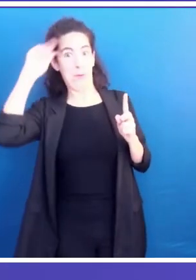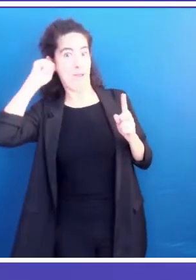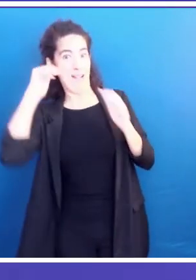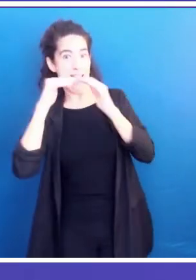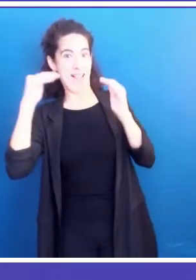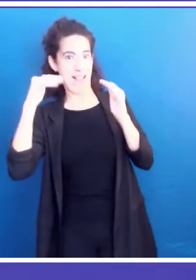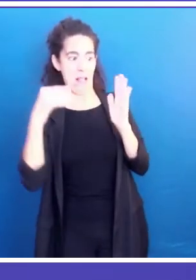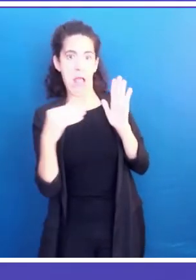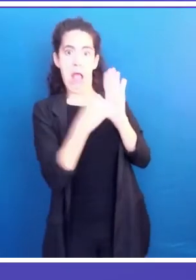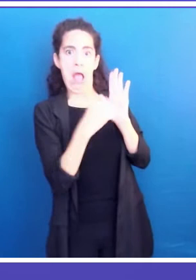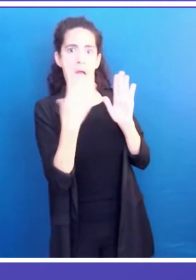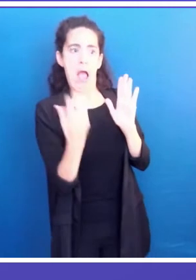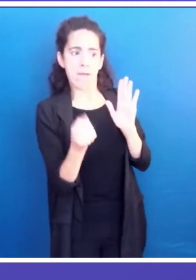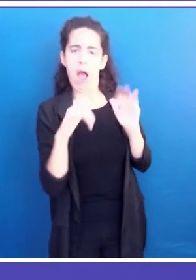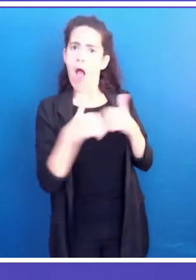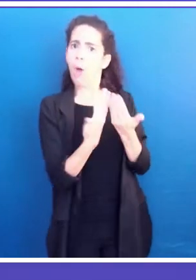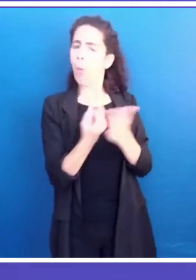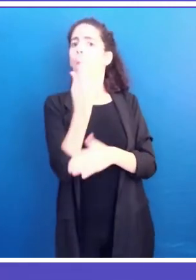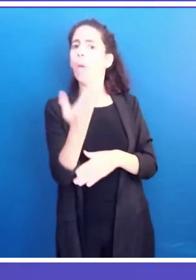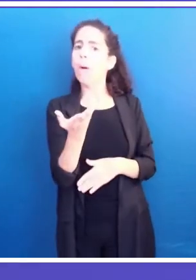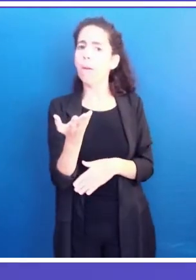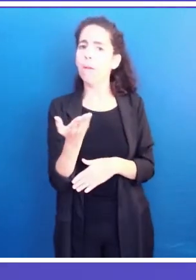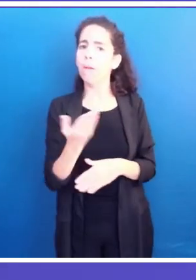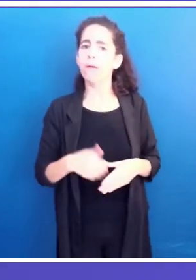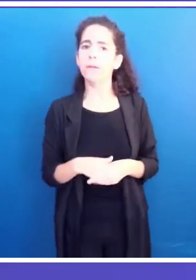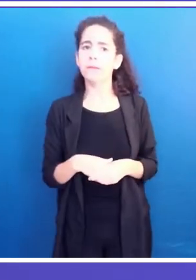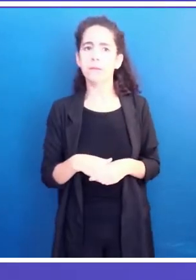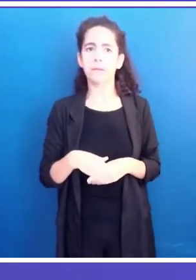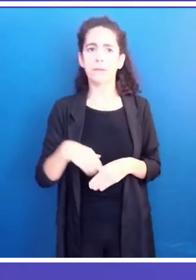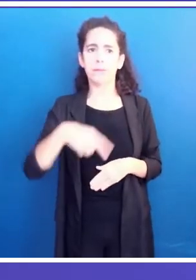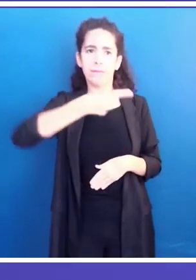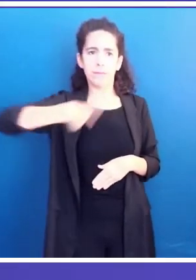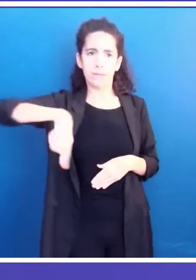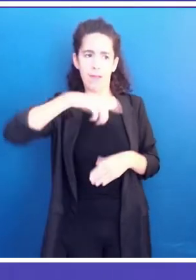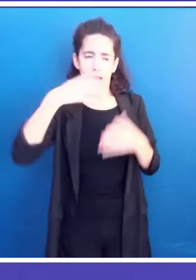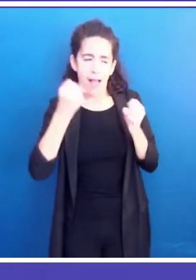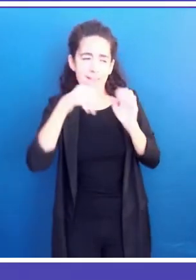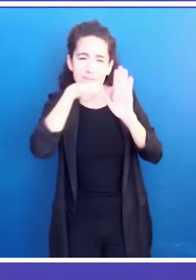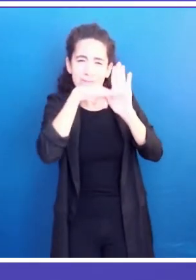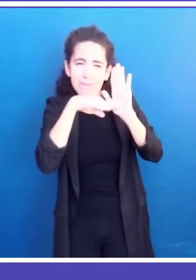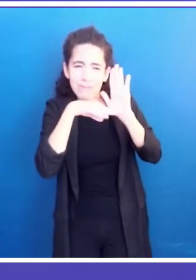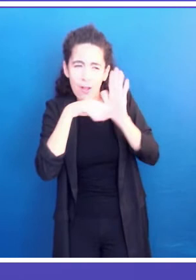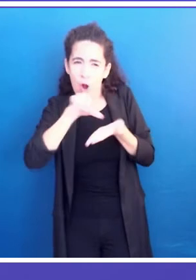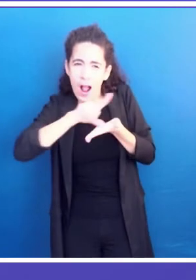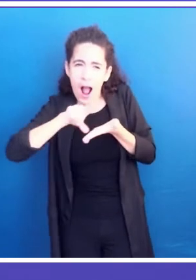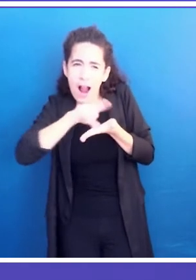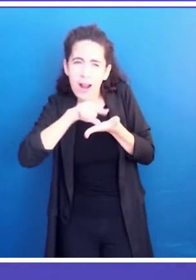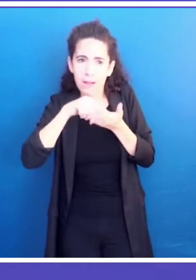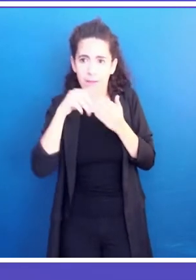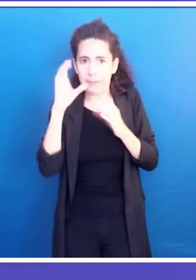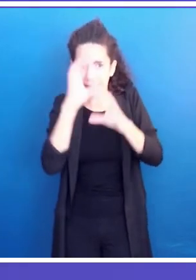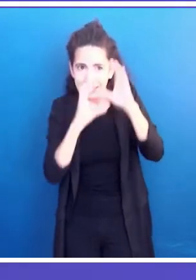لمراعاة المنظور الجنساني في كافة المجالات. نحن نعمل في تدابير محددة يمكن أن